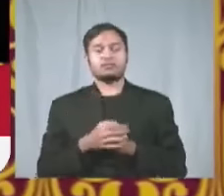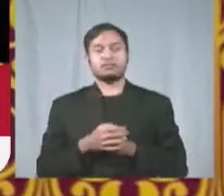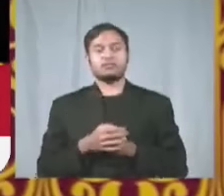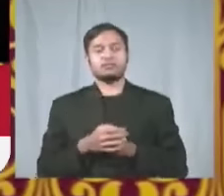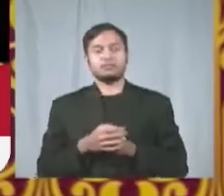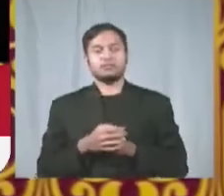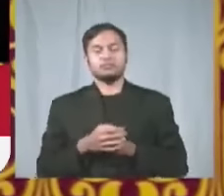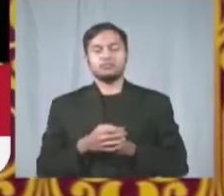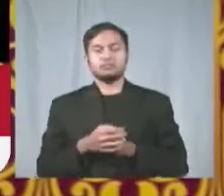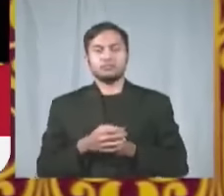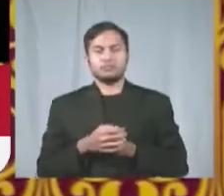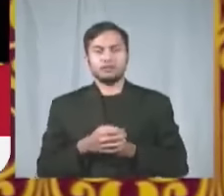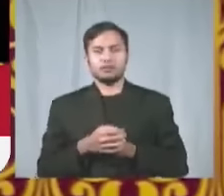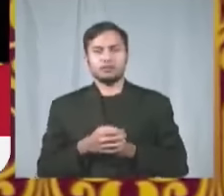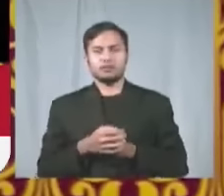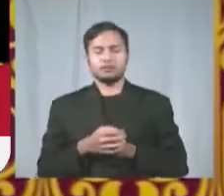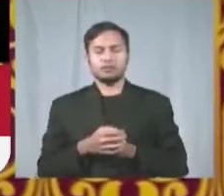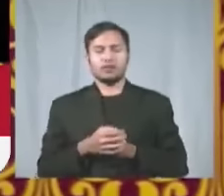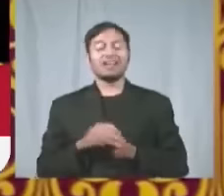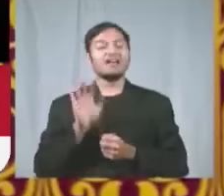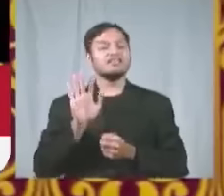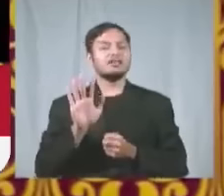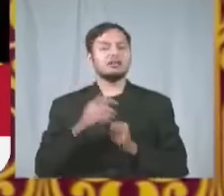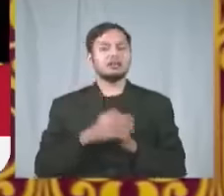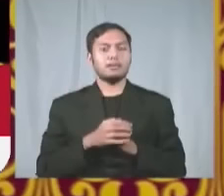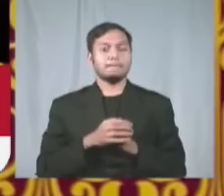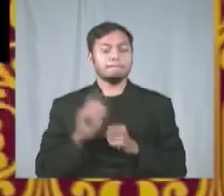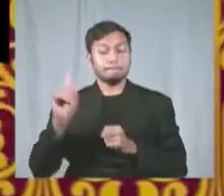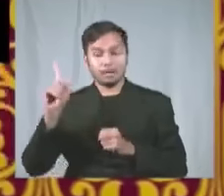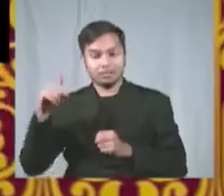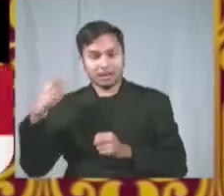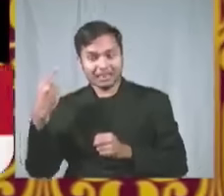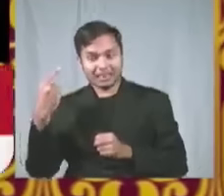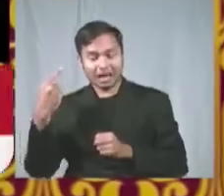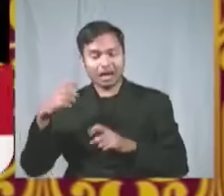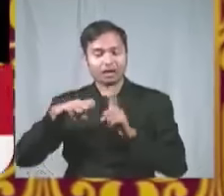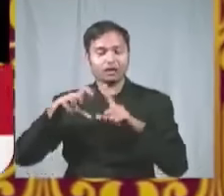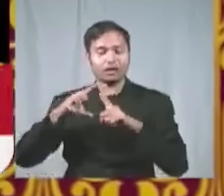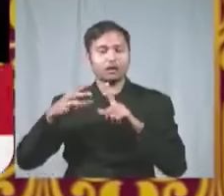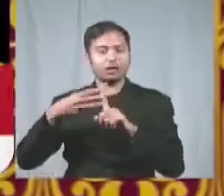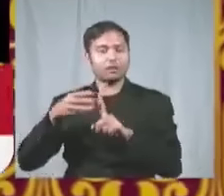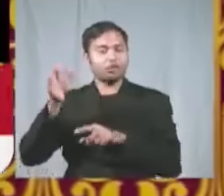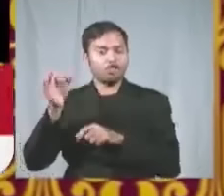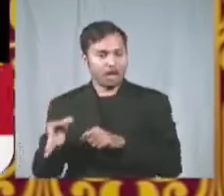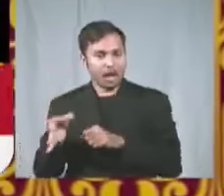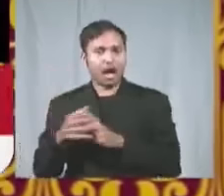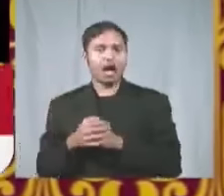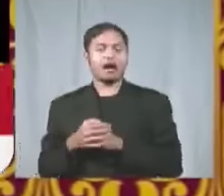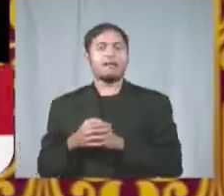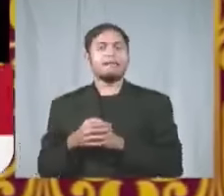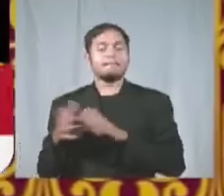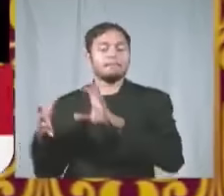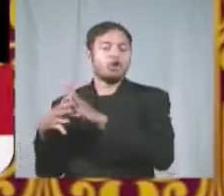akan melaksanakan kolaborasi antara pemerintah kabupaten kota untuk